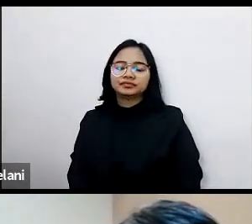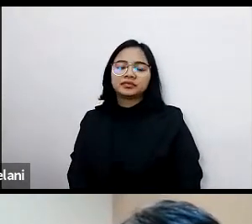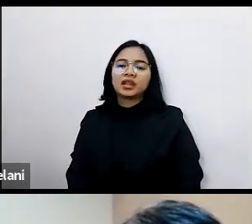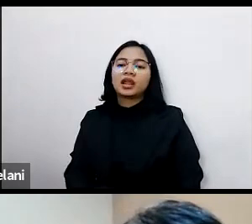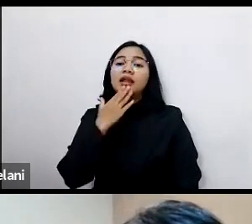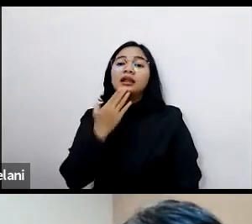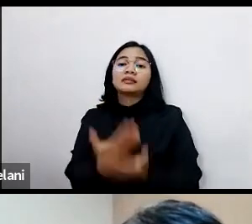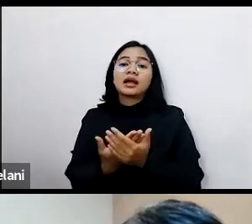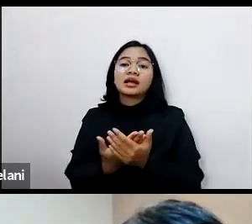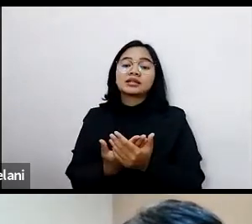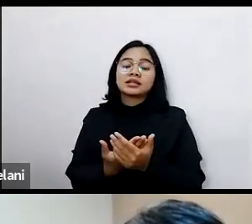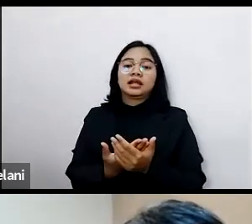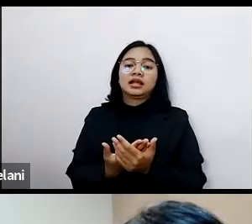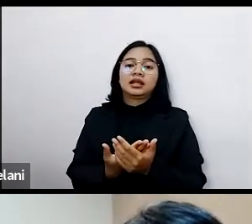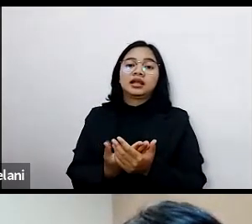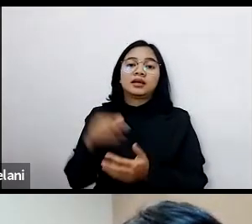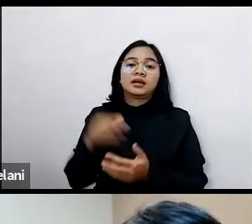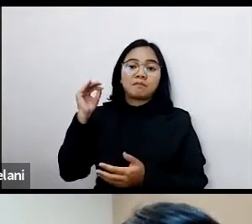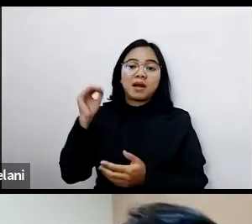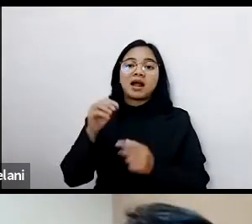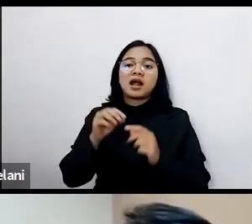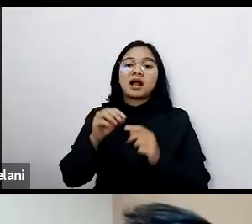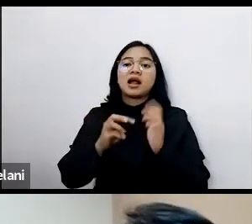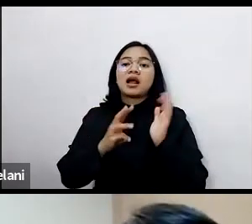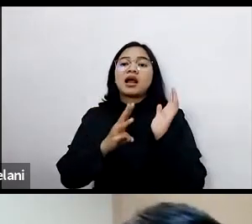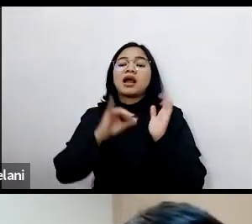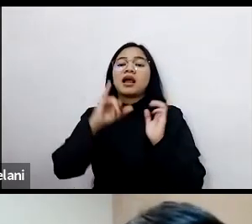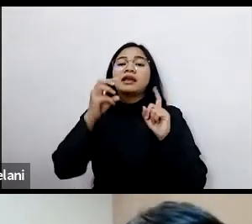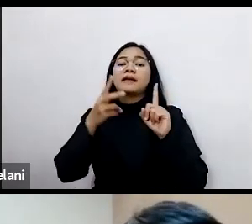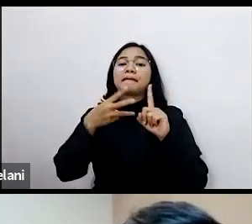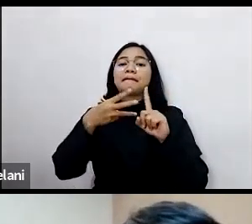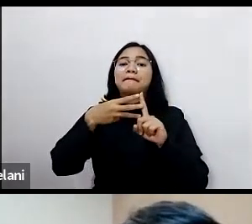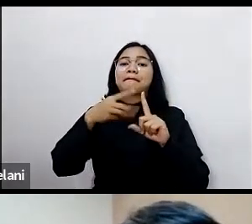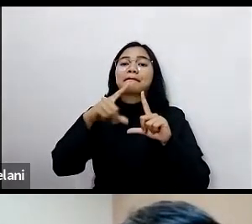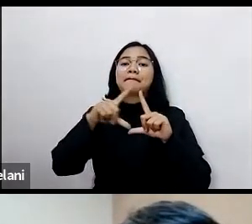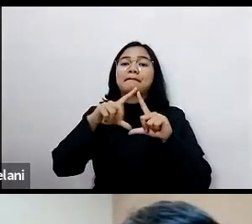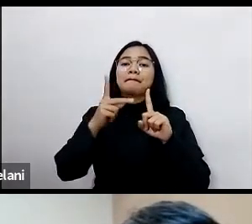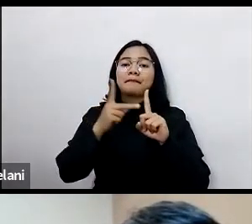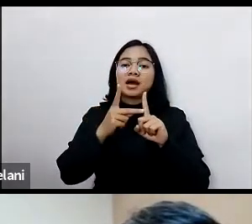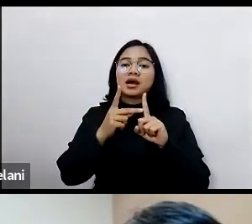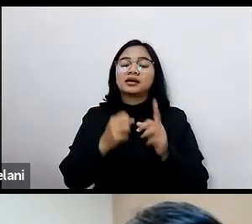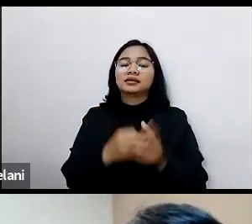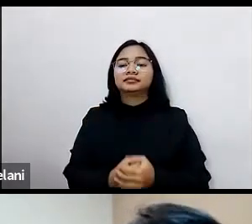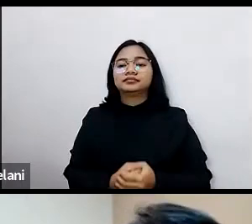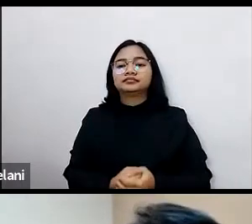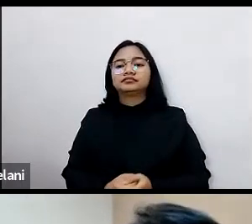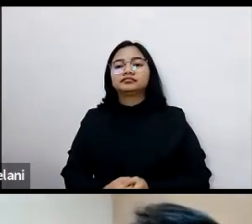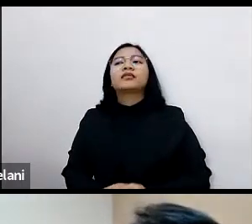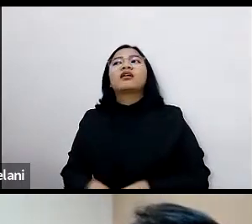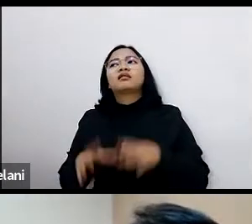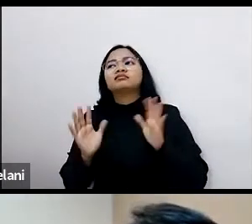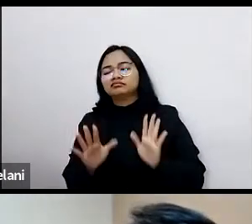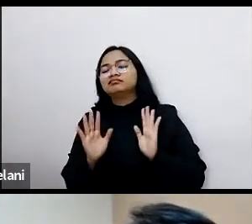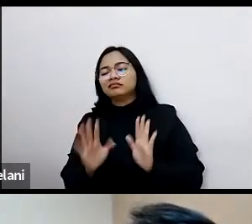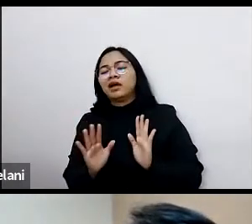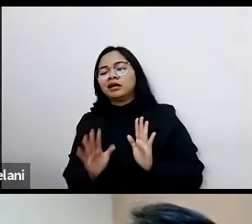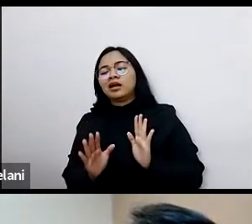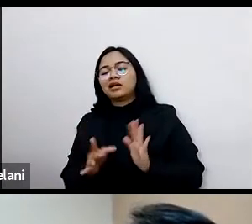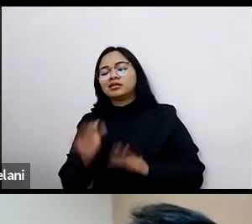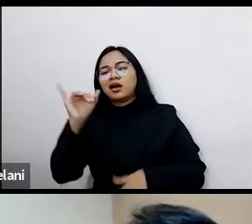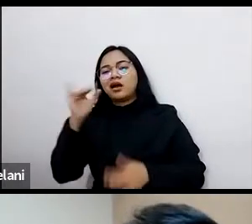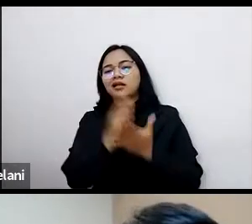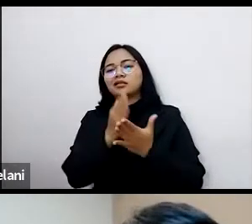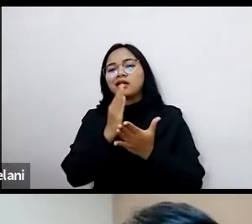Ibah. Ternyata banyak sekali tantangan yang dialami ya oleh seorang Mbak Ibah sebagai akademisi